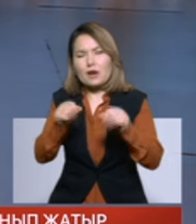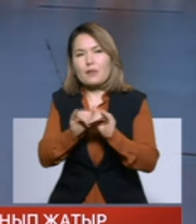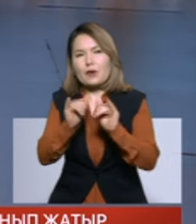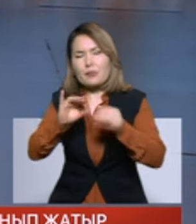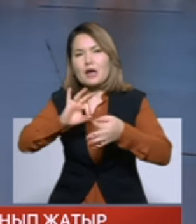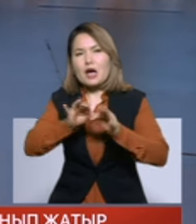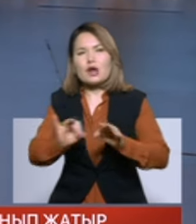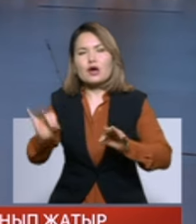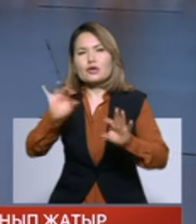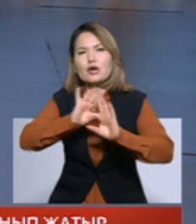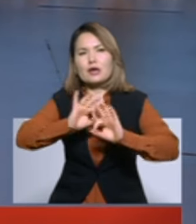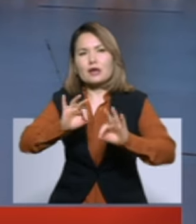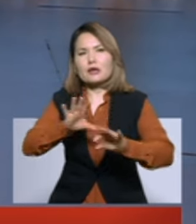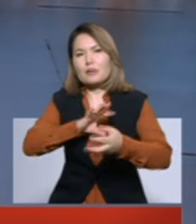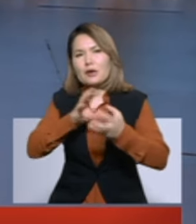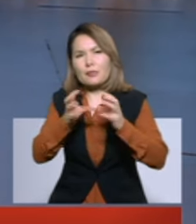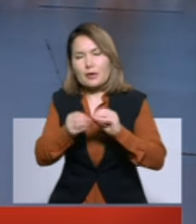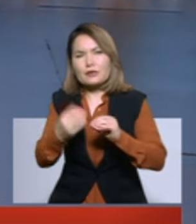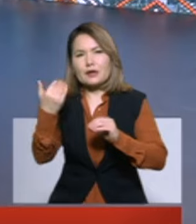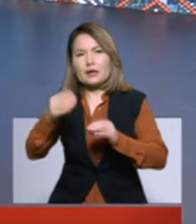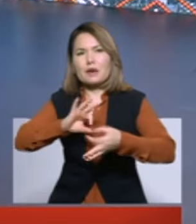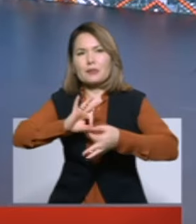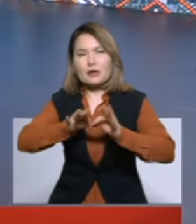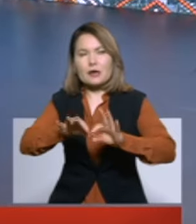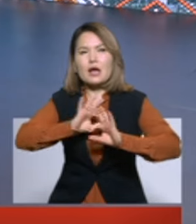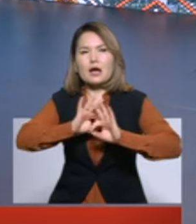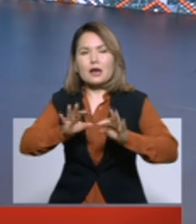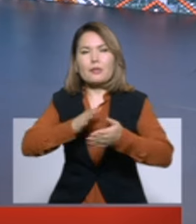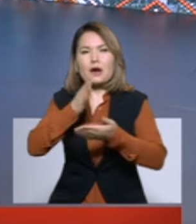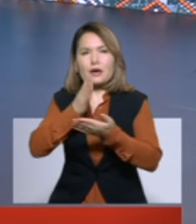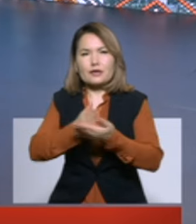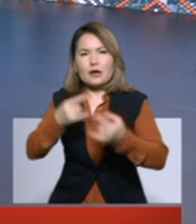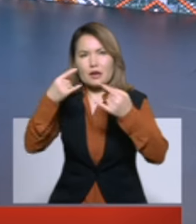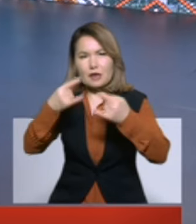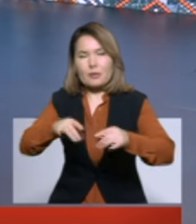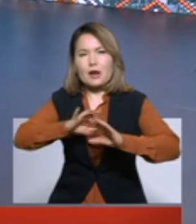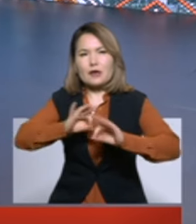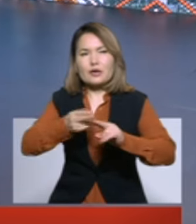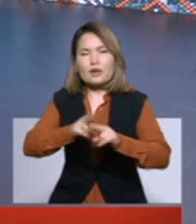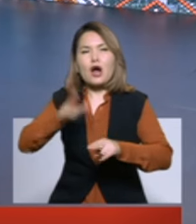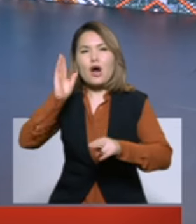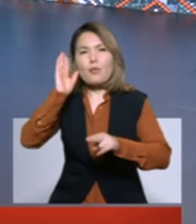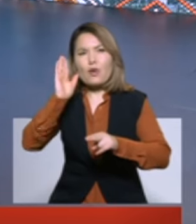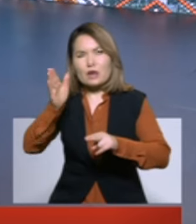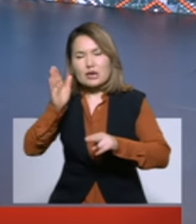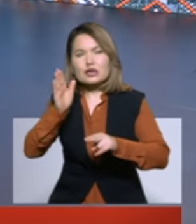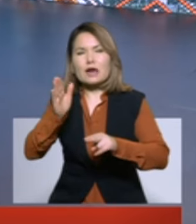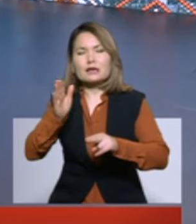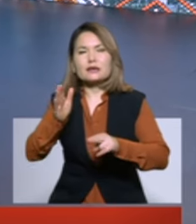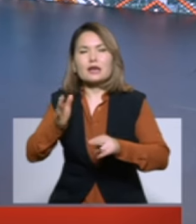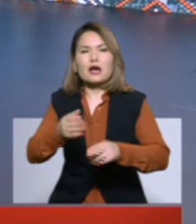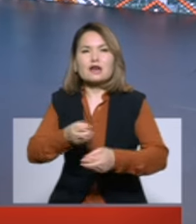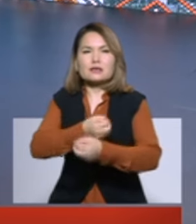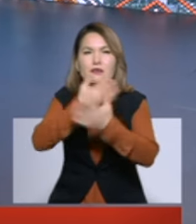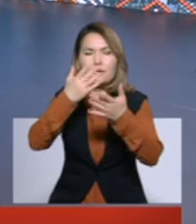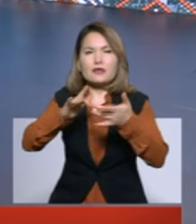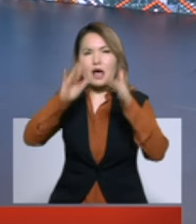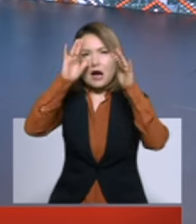мүмкіндіктері жайлы ақпарат берілуде. Әріптесім Самал Қабышева болашақтың дидары, жаңа технологиялар және